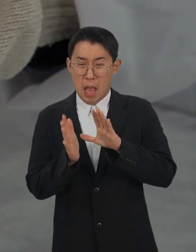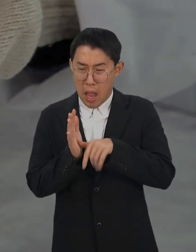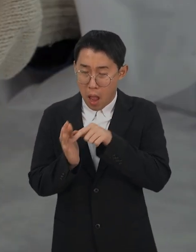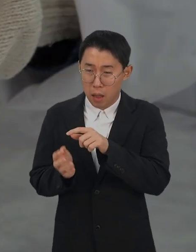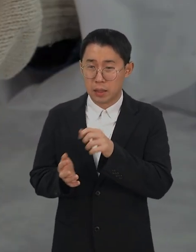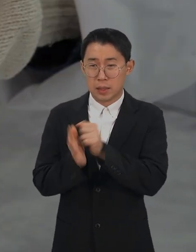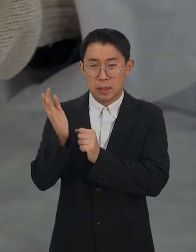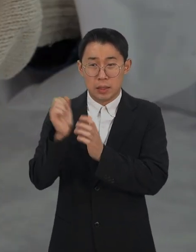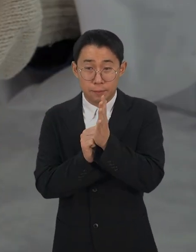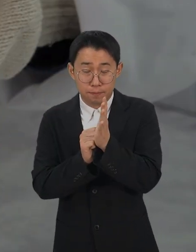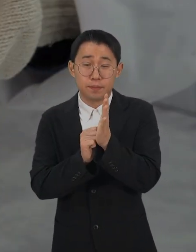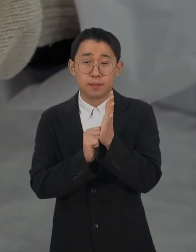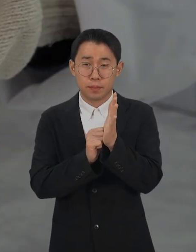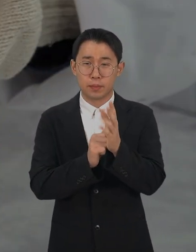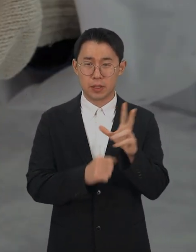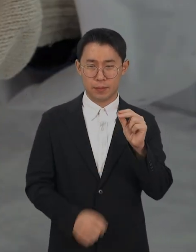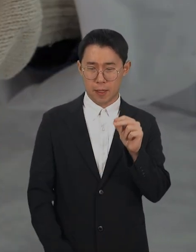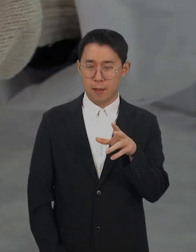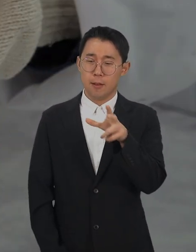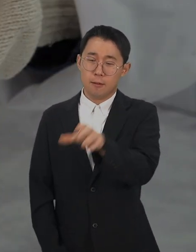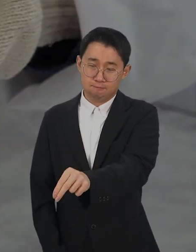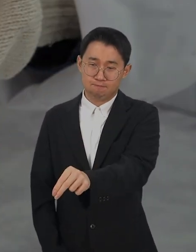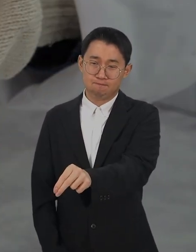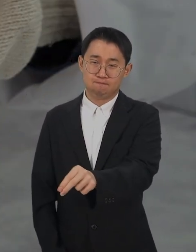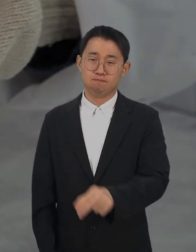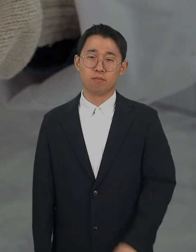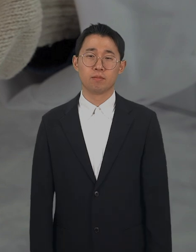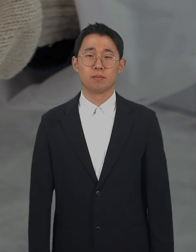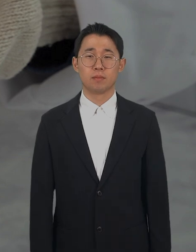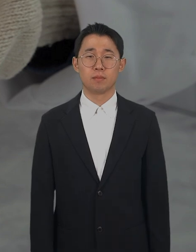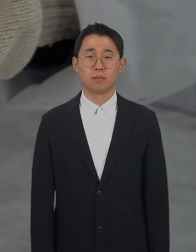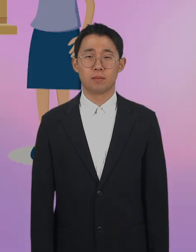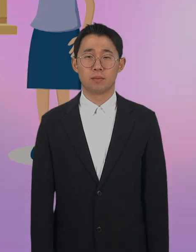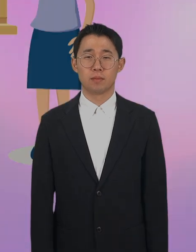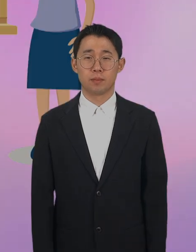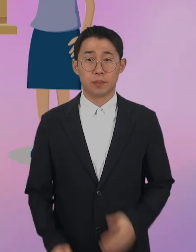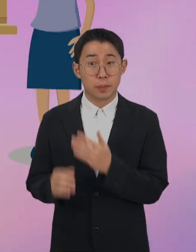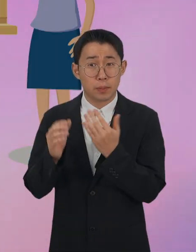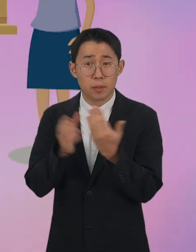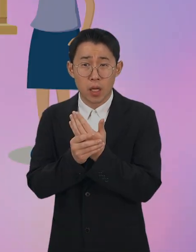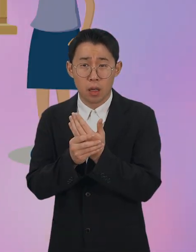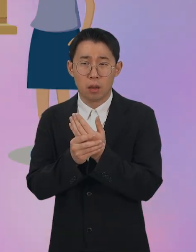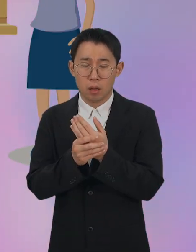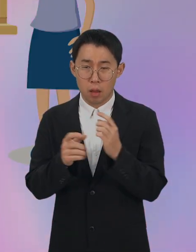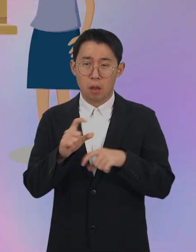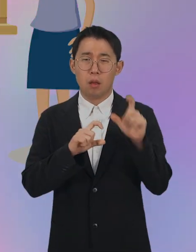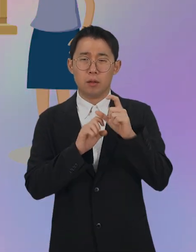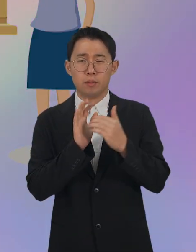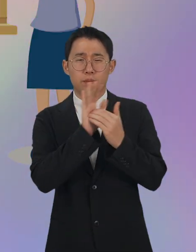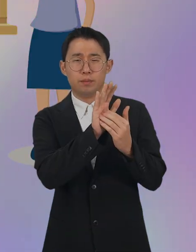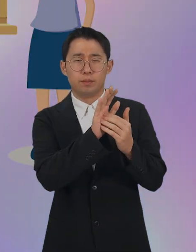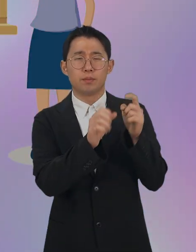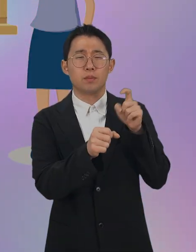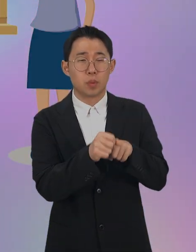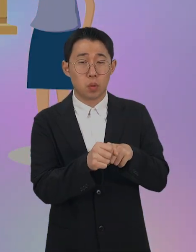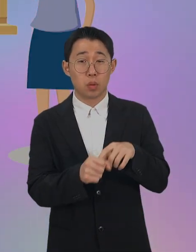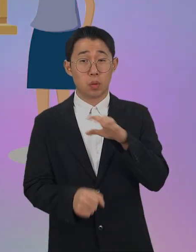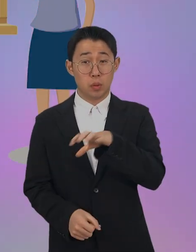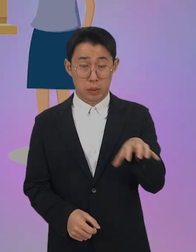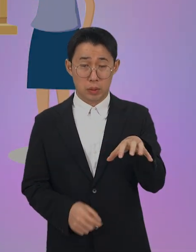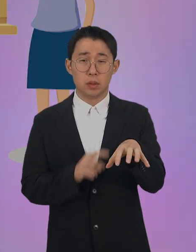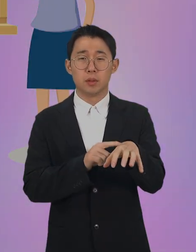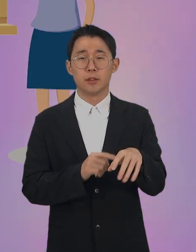뜨거운 물체를 만질 때는 장갑을 끼거나 집게를 사용한다. 사고가 발생하면 추가 피해를 막기